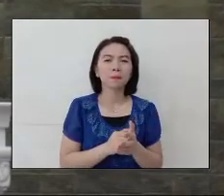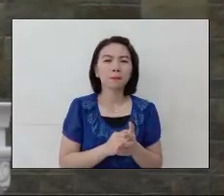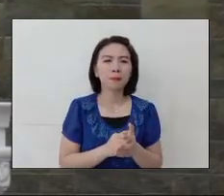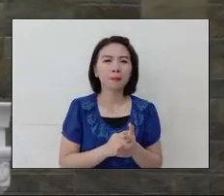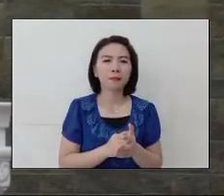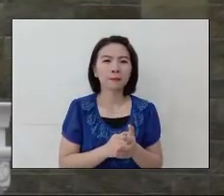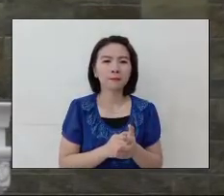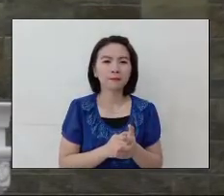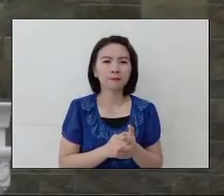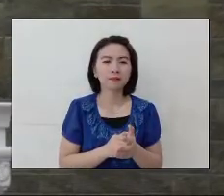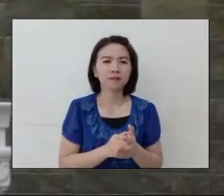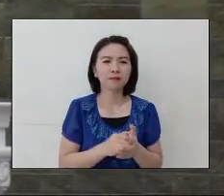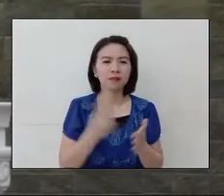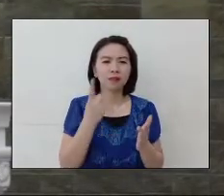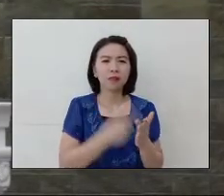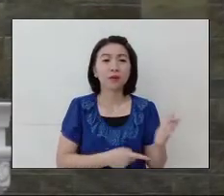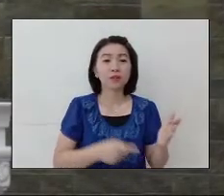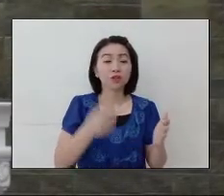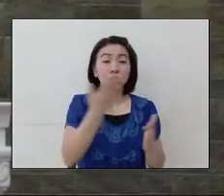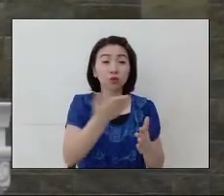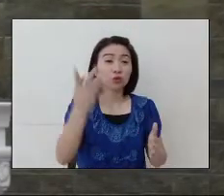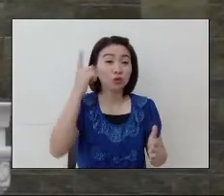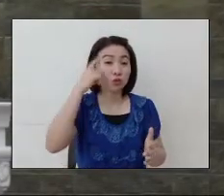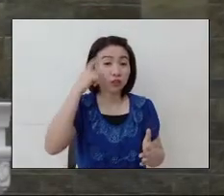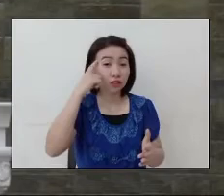ay ikaw na nag-iisip.